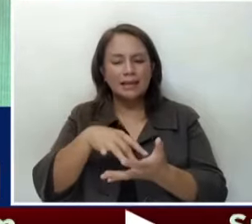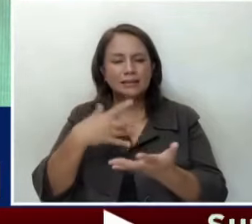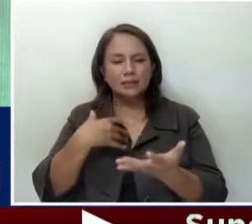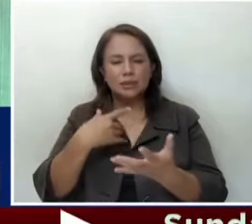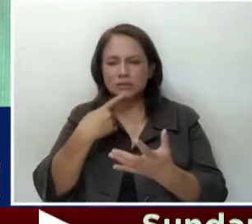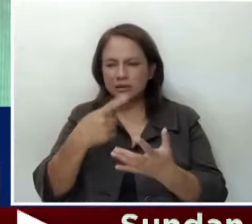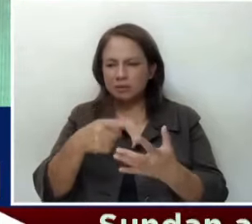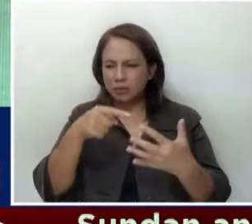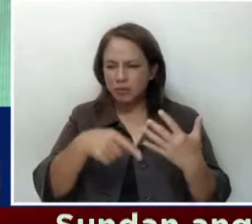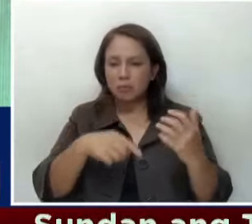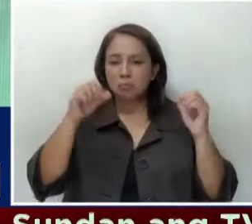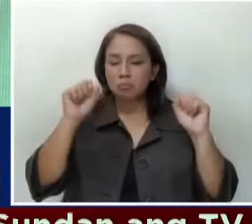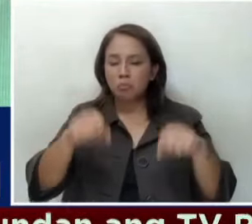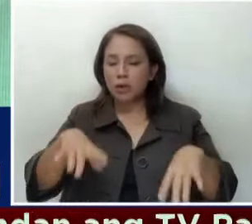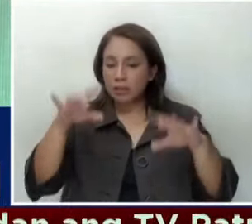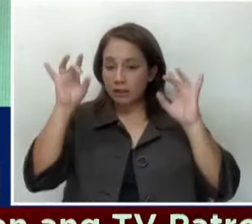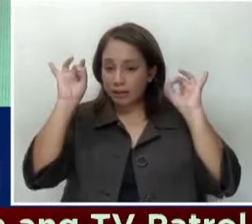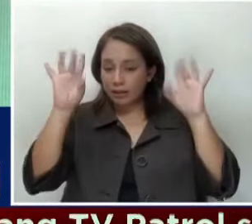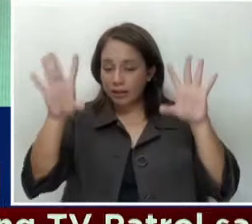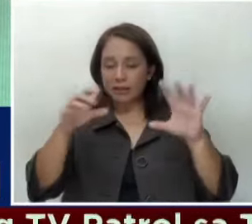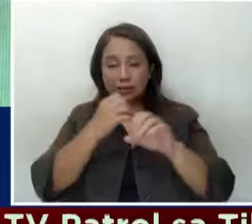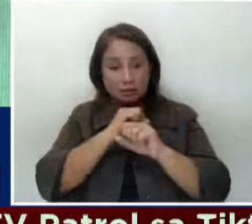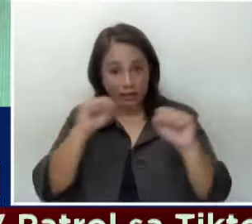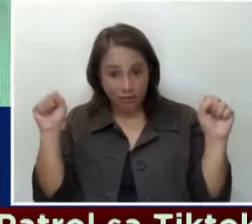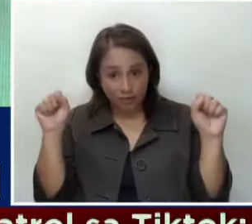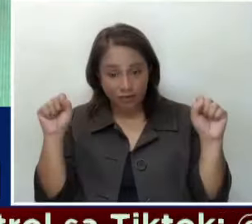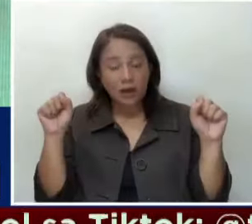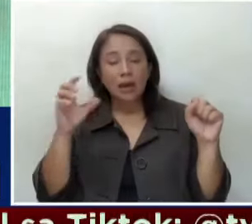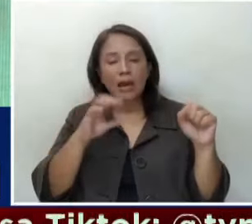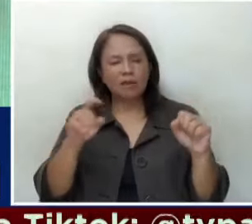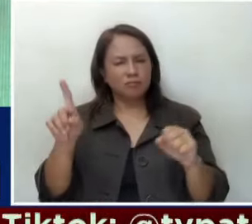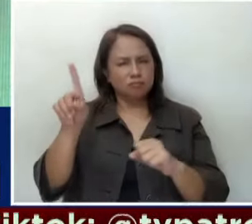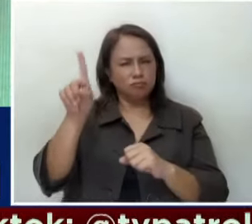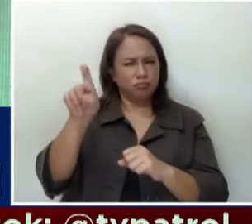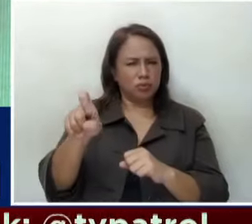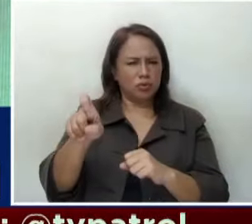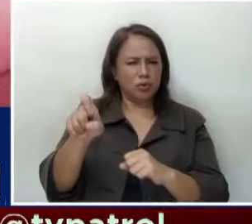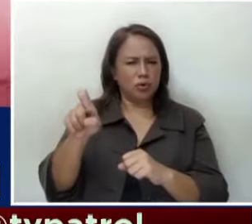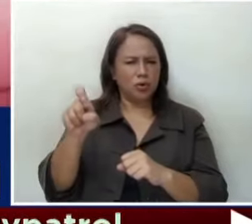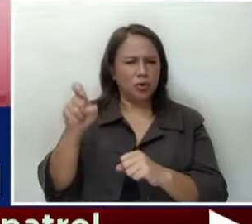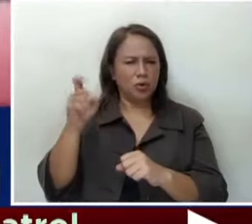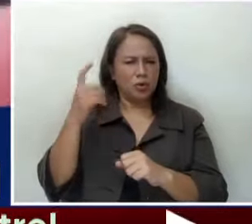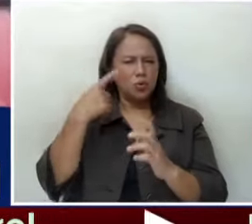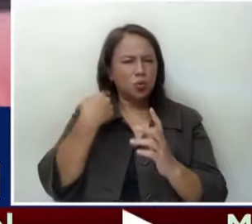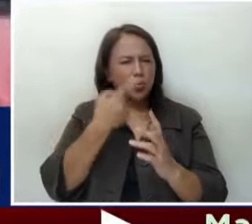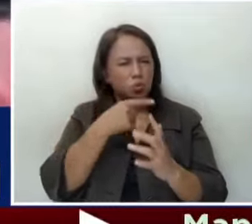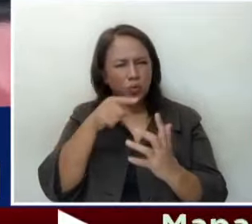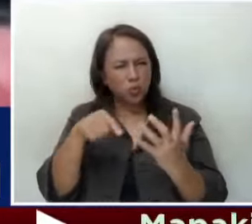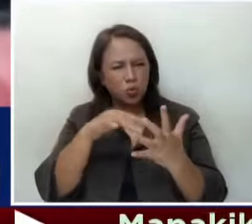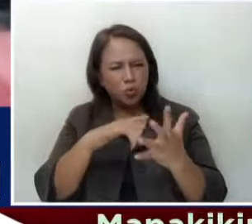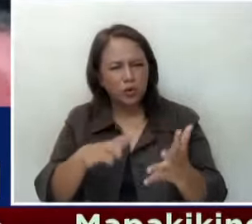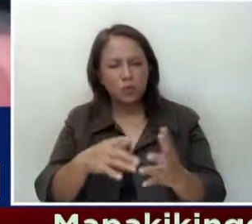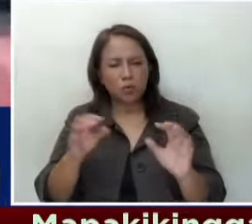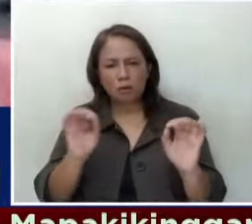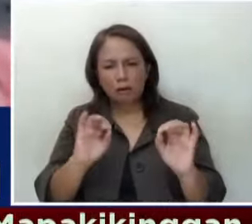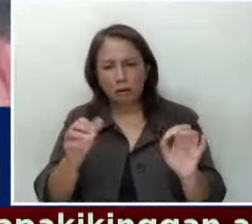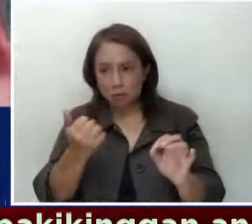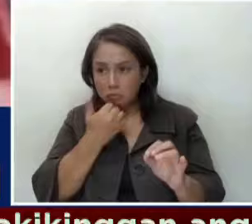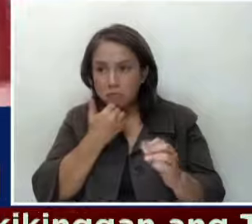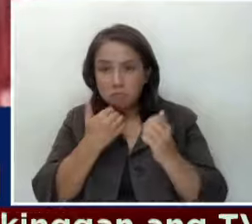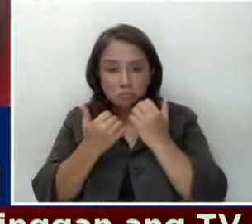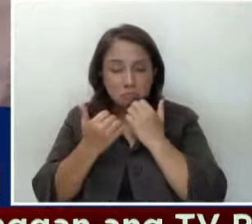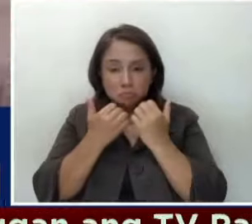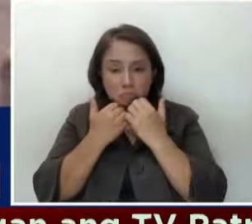akusasyong posibleng banta sila sa seguridad at pag-question sa kanilang pagkakilanlan. Walaan nila silang nakikitang masama sa pagpili ng